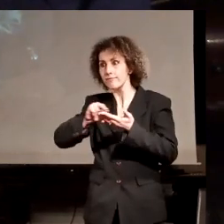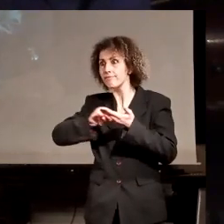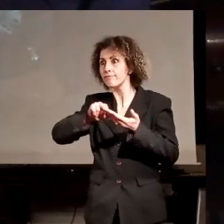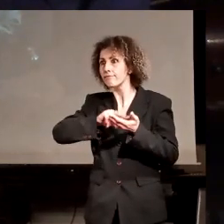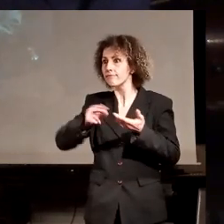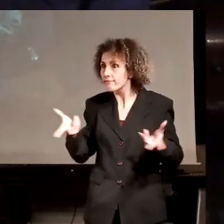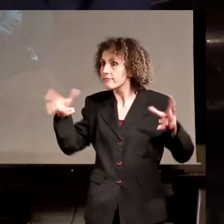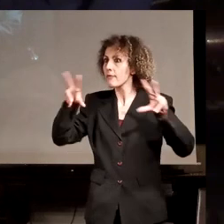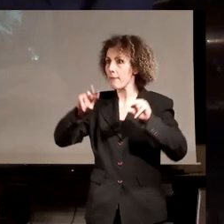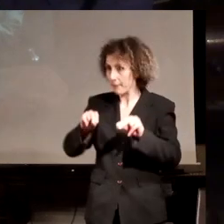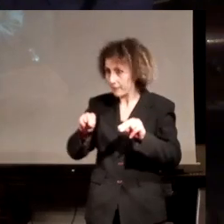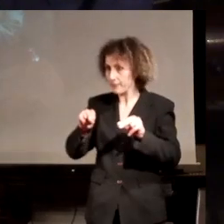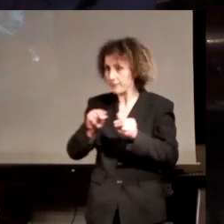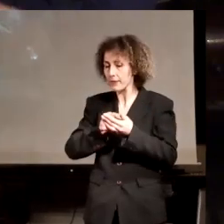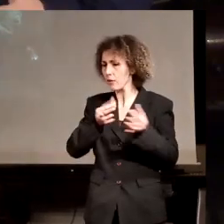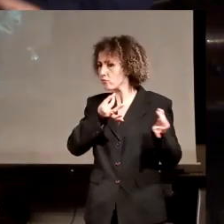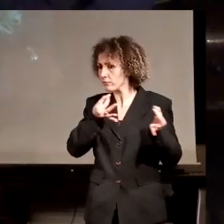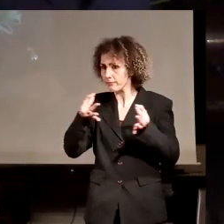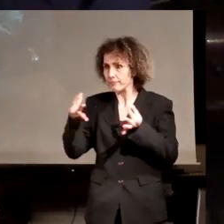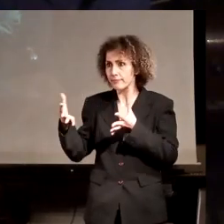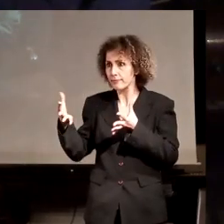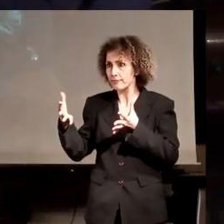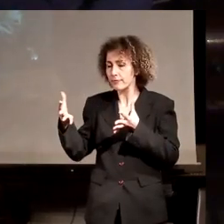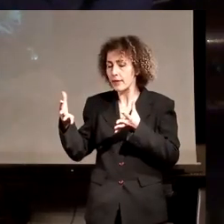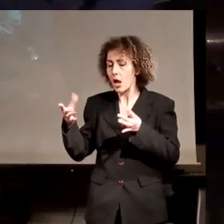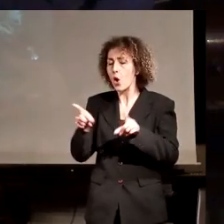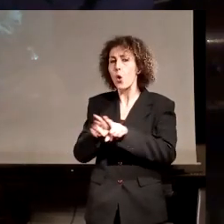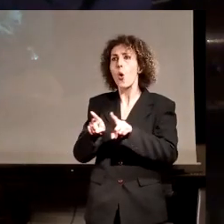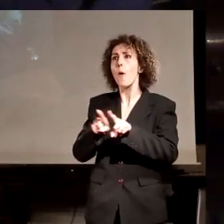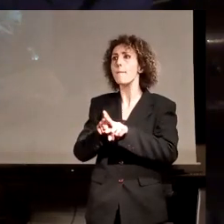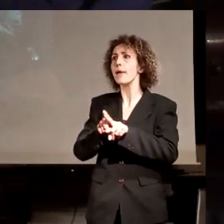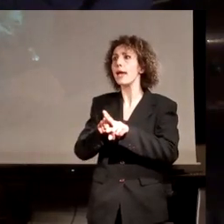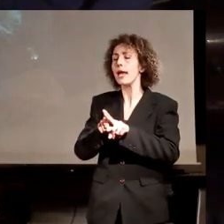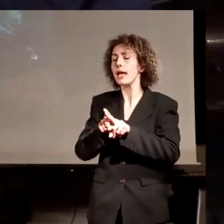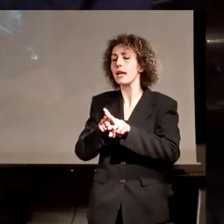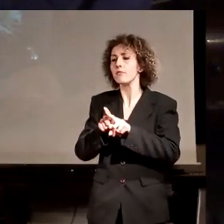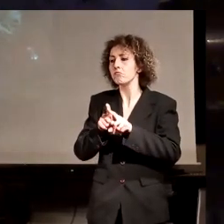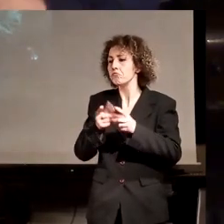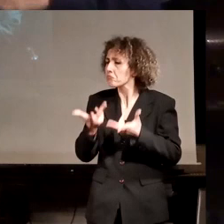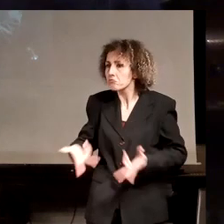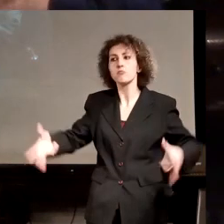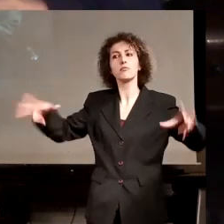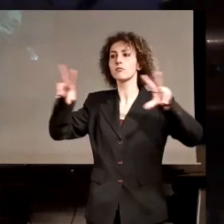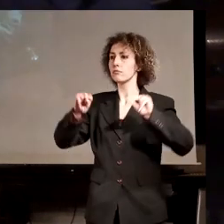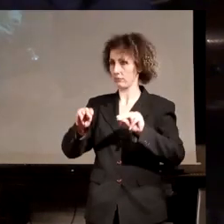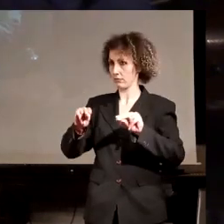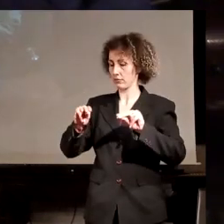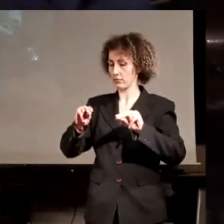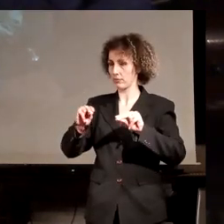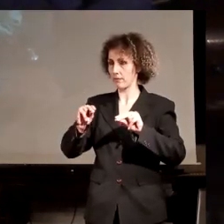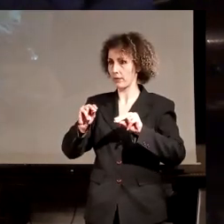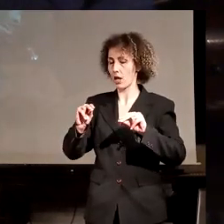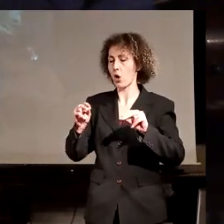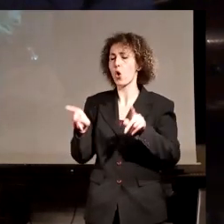parola per parola e lo scrive come se lo scrive 70 da zero da lo concepisce